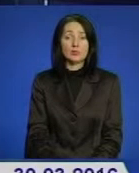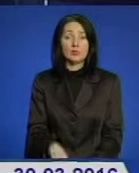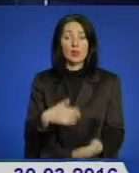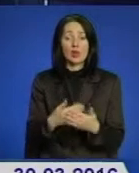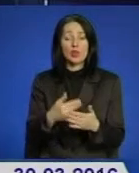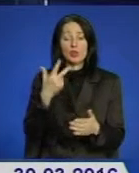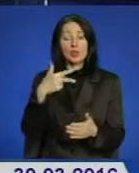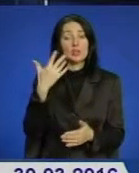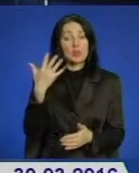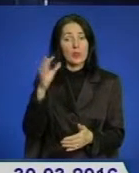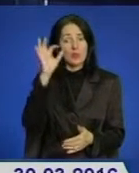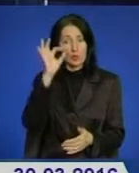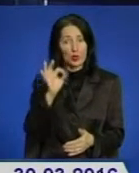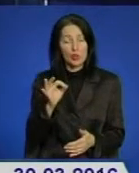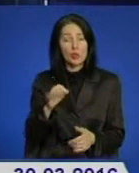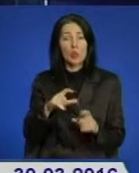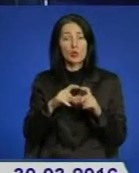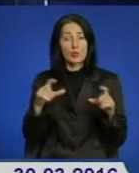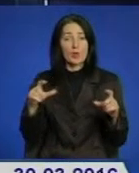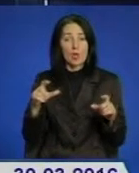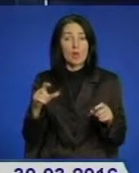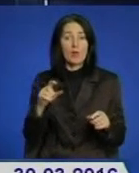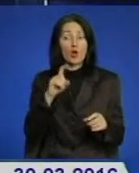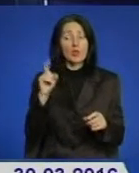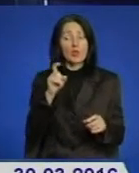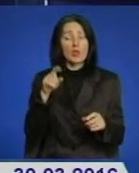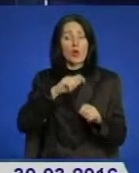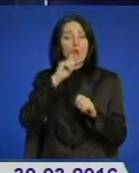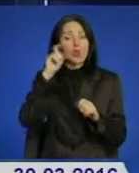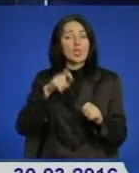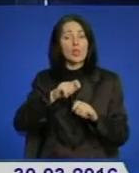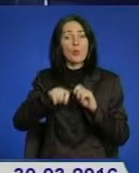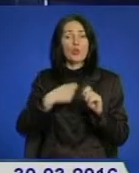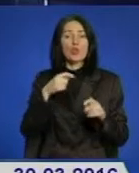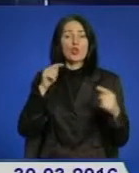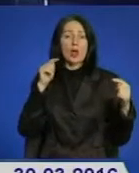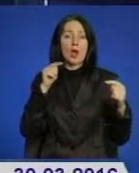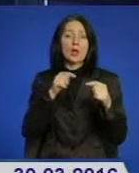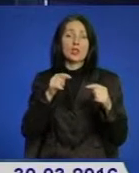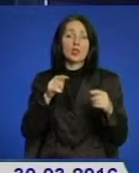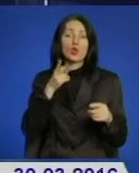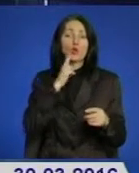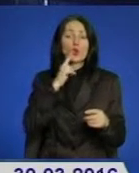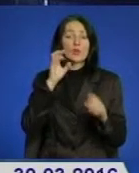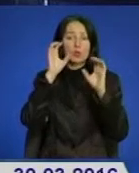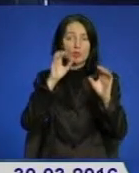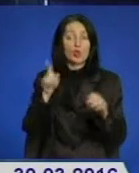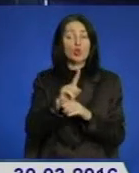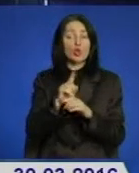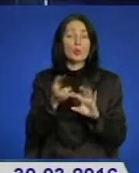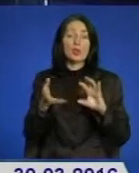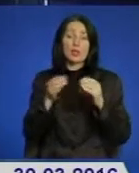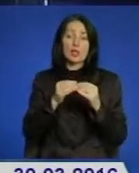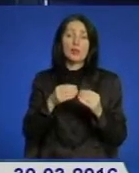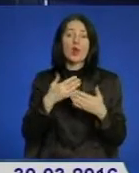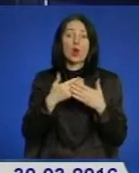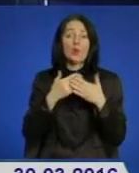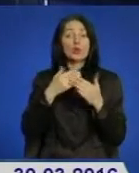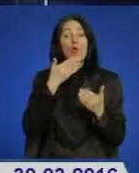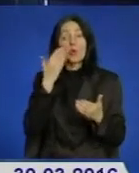Майже 35% суб'єктів господарювання України порушують антитютюнове законодавство. У Тернополі за результатами громадського моніторингу